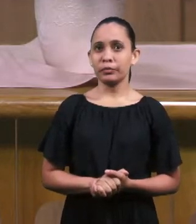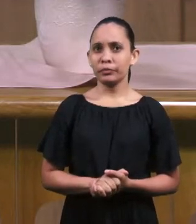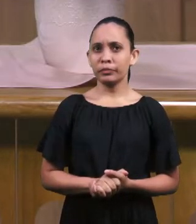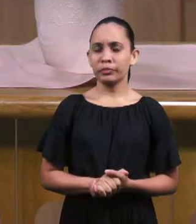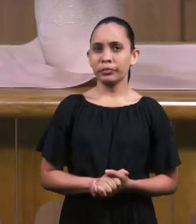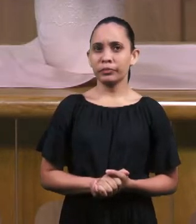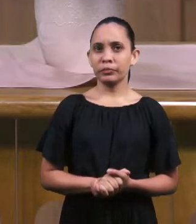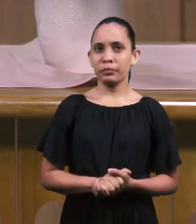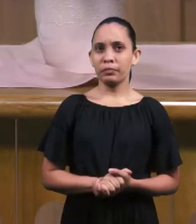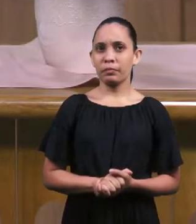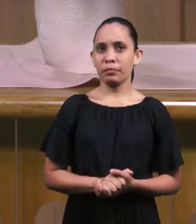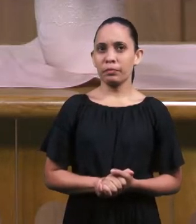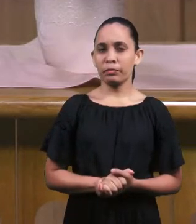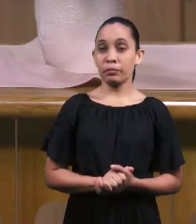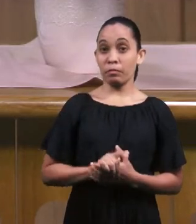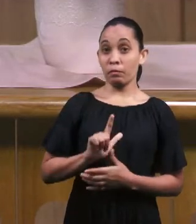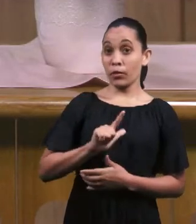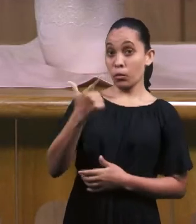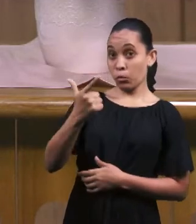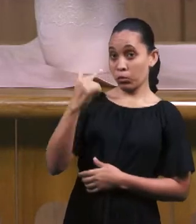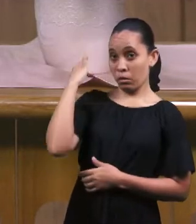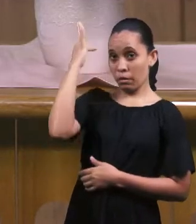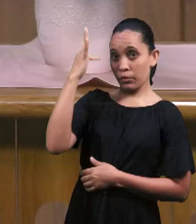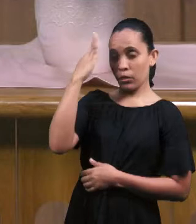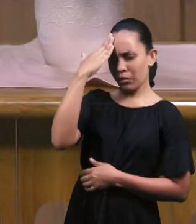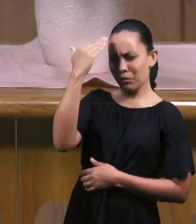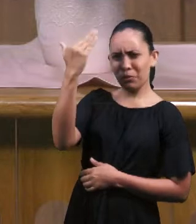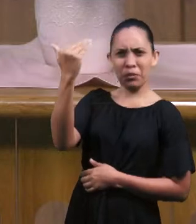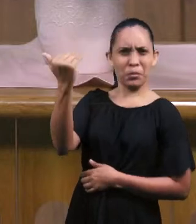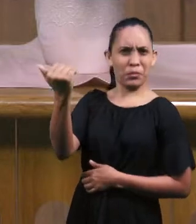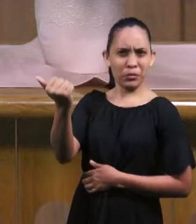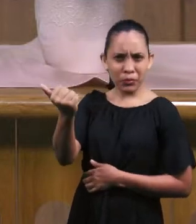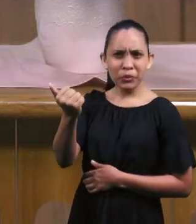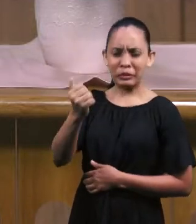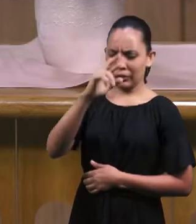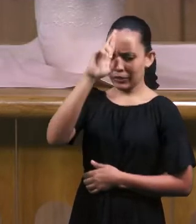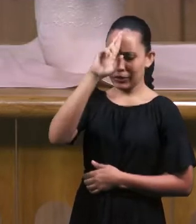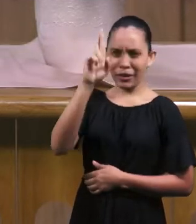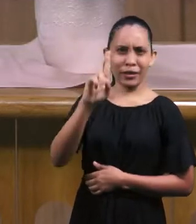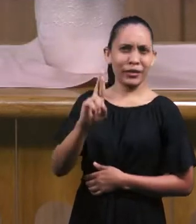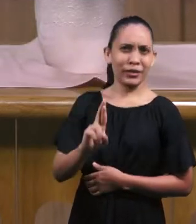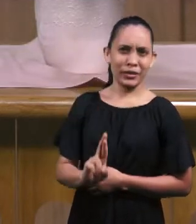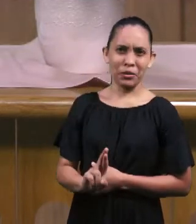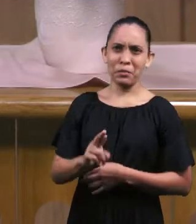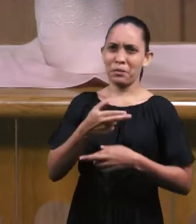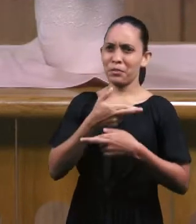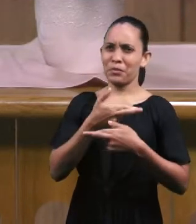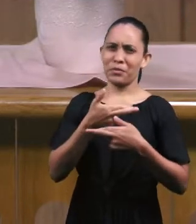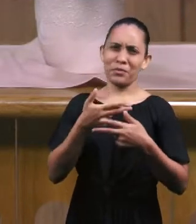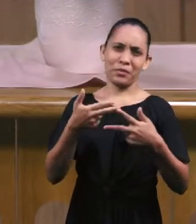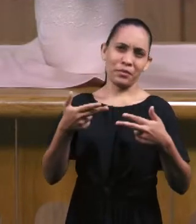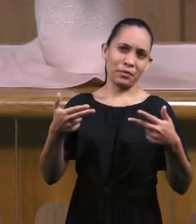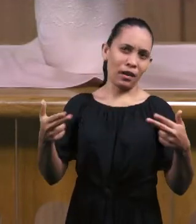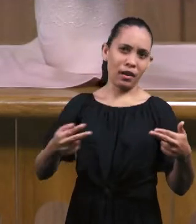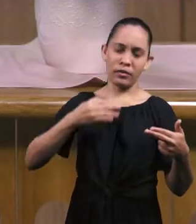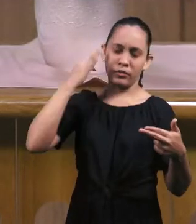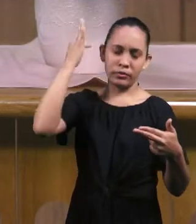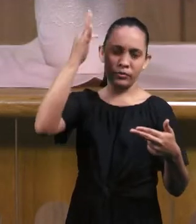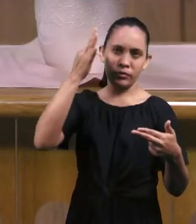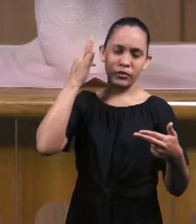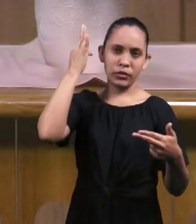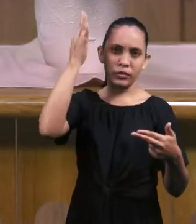donc on voit des essais sur la raison, etc. Voltaire, etc. Beaucoup parmi eux qui étaient appelés